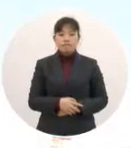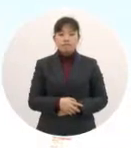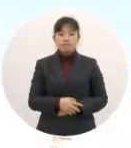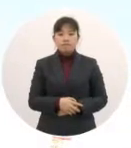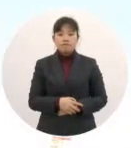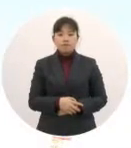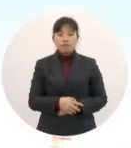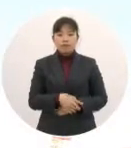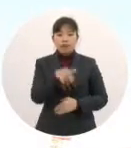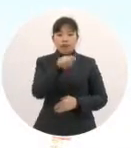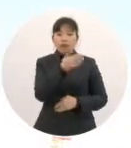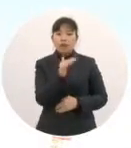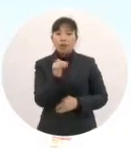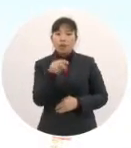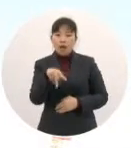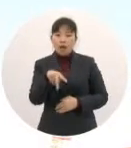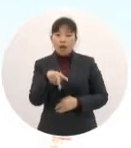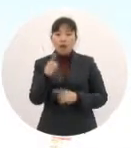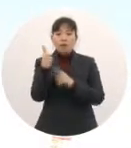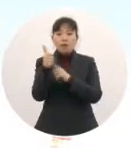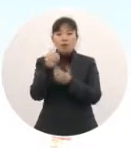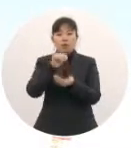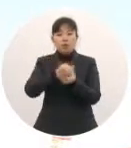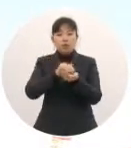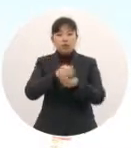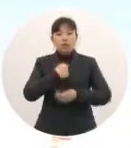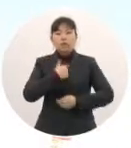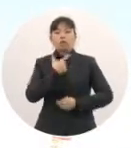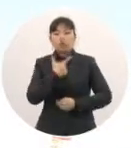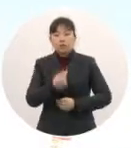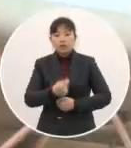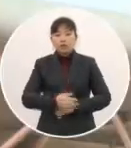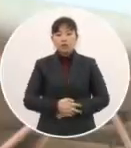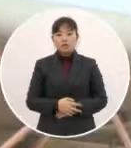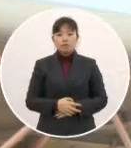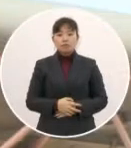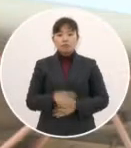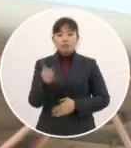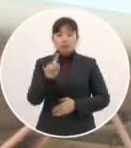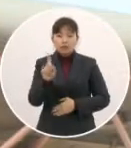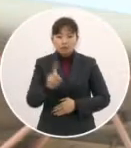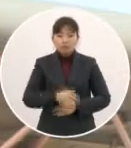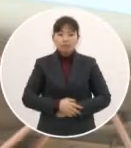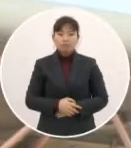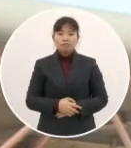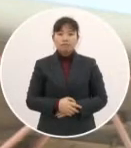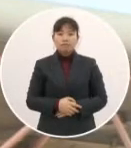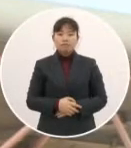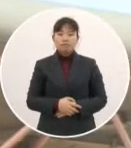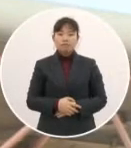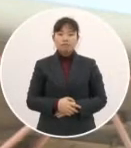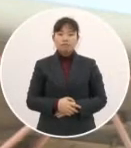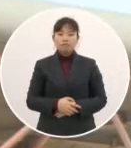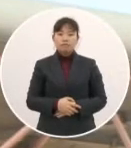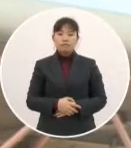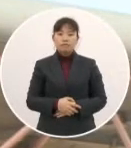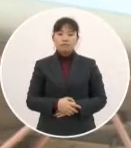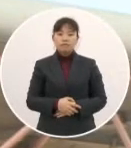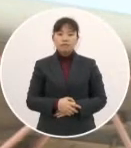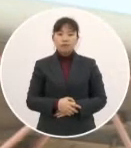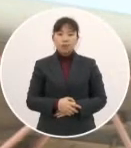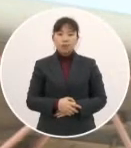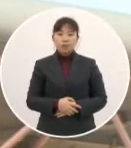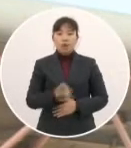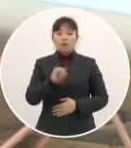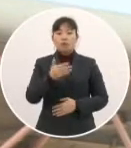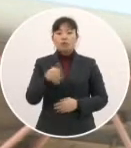へんてこなパパのおにぎり僕は好き。 何それ？ これイ